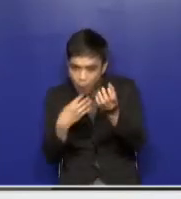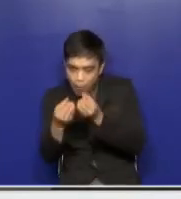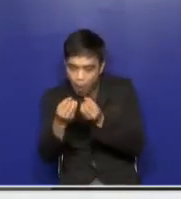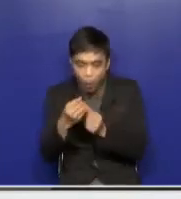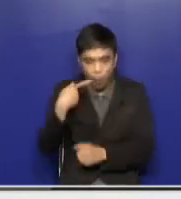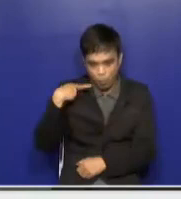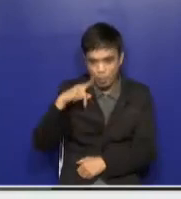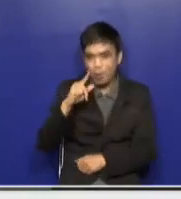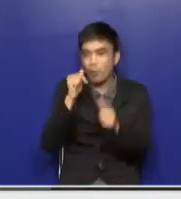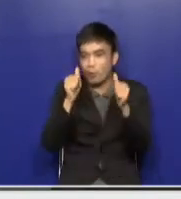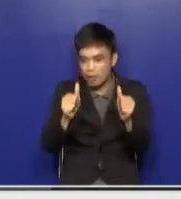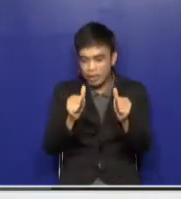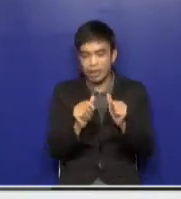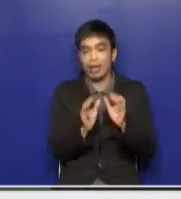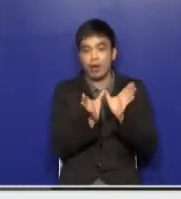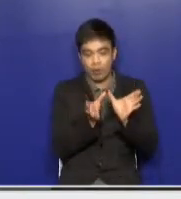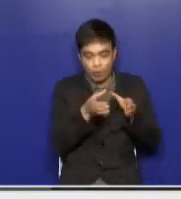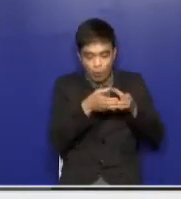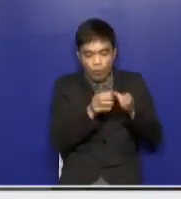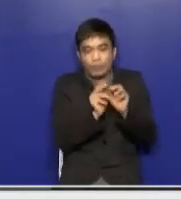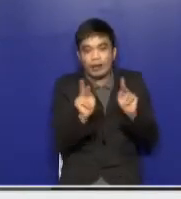วก็สำนักงานและคณะกรรมการปฏิรูปประเทศก็จะ